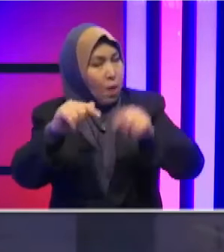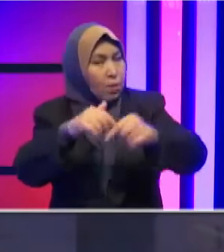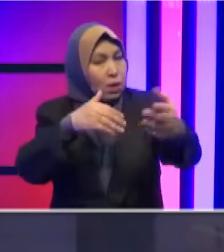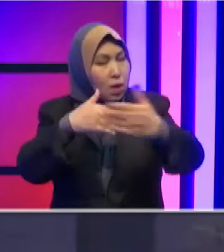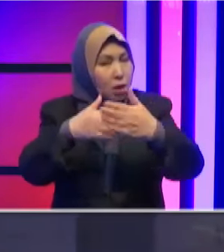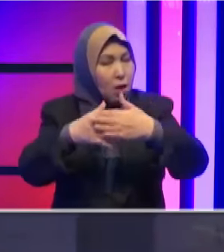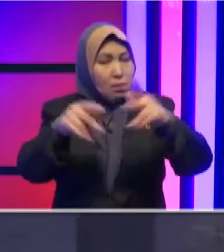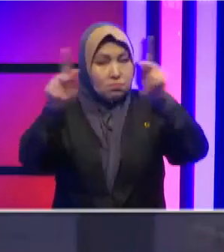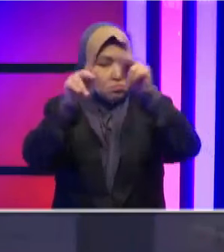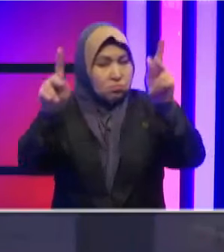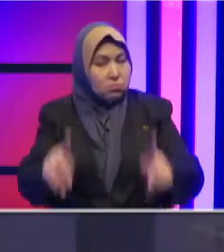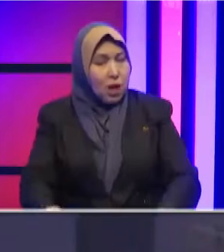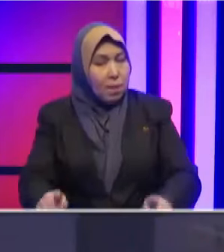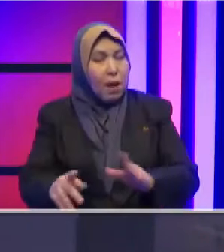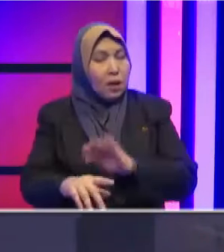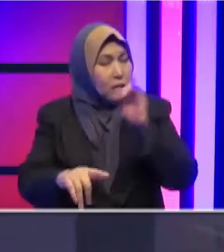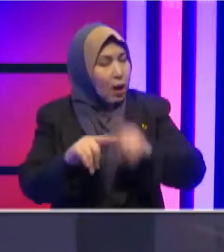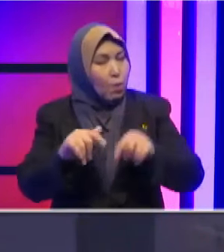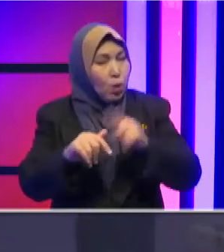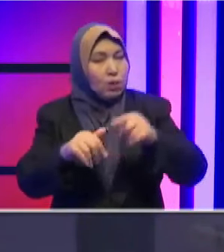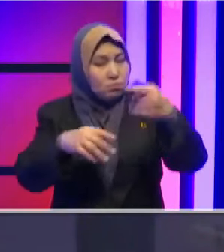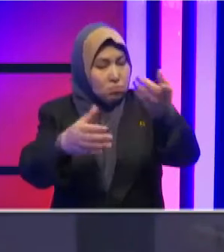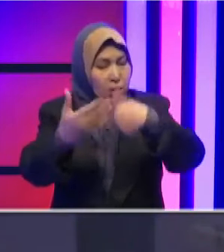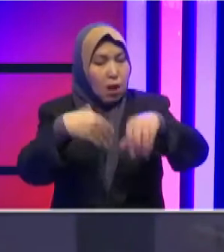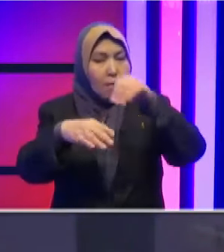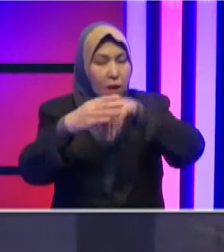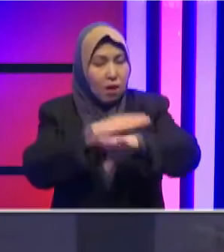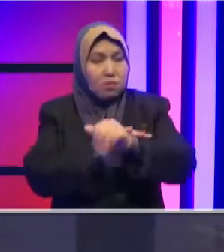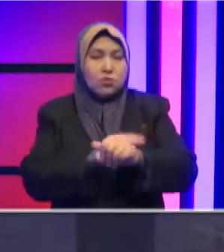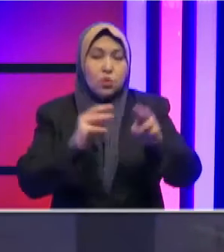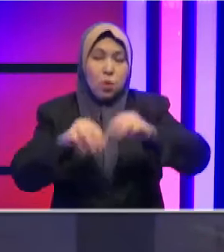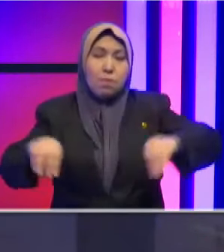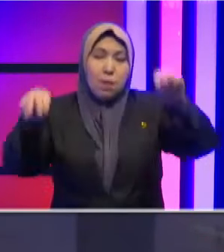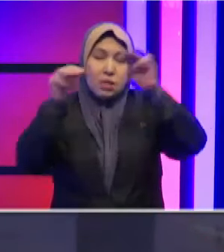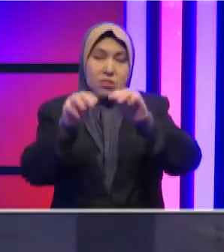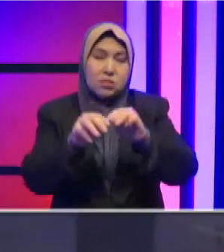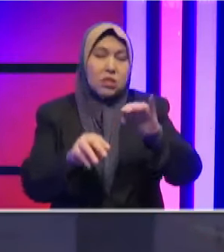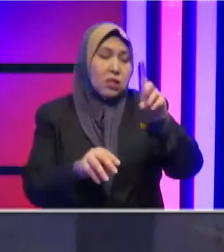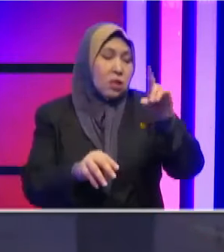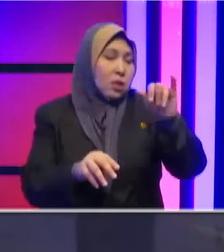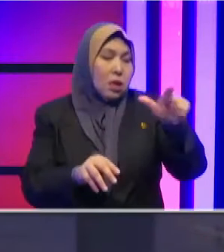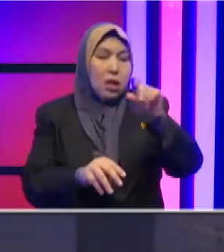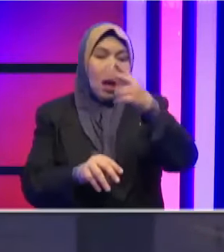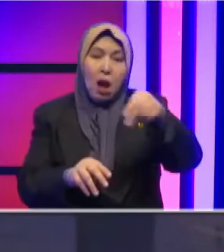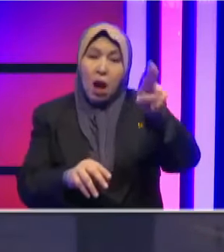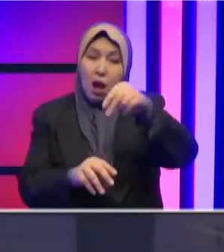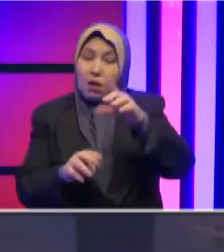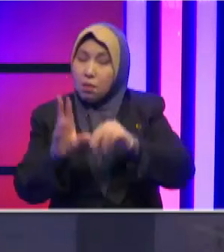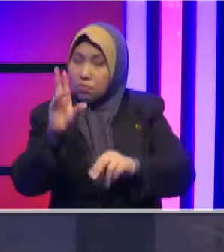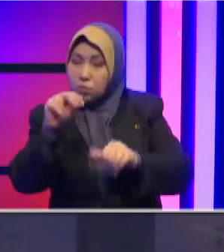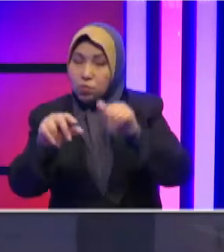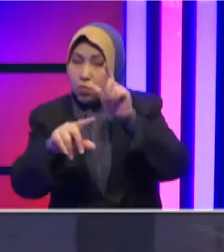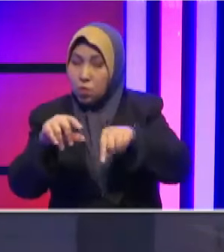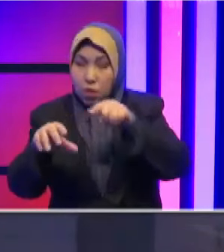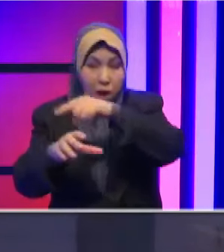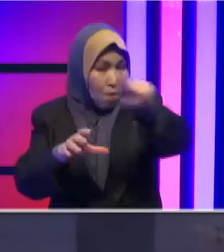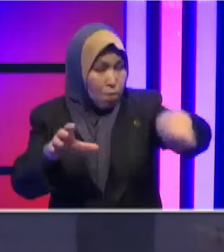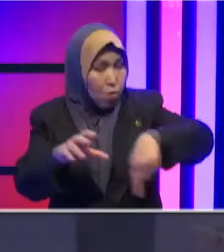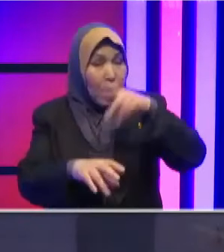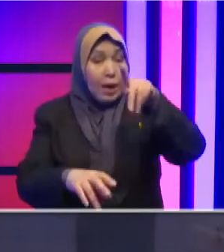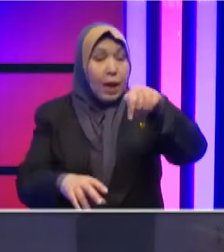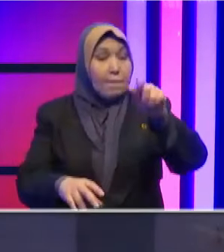Ka'bah atau mendekati Masjidil Haram kemudian Apakah Nabi Shallallahu Alaihi Wasallam kamu dan